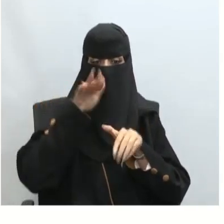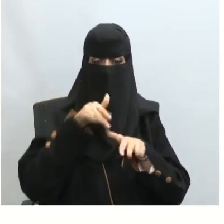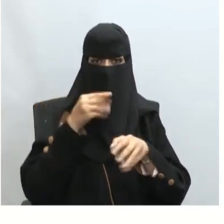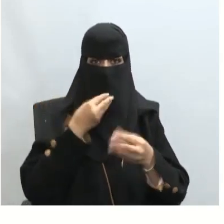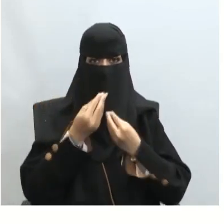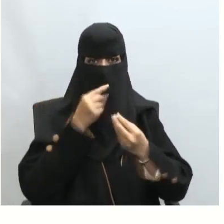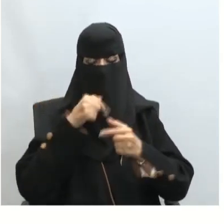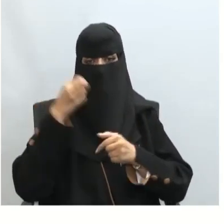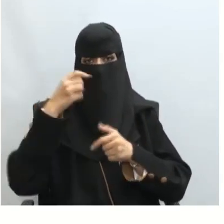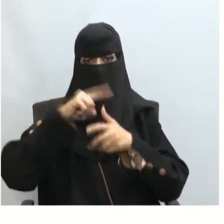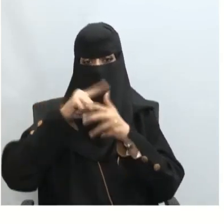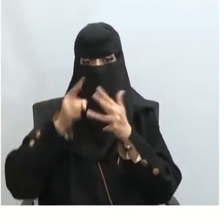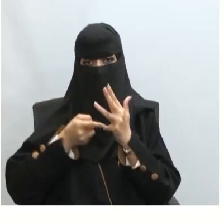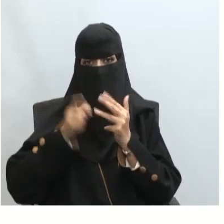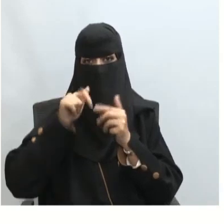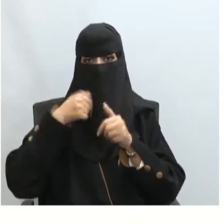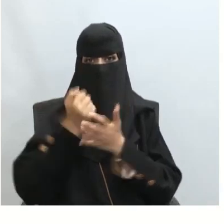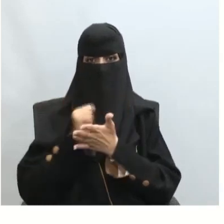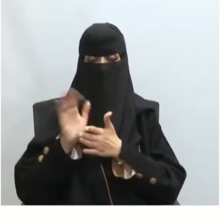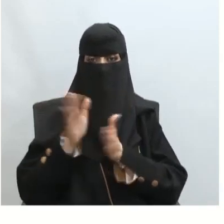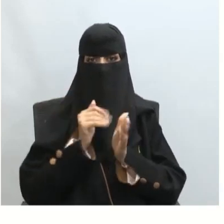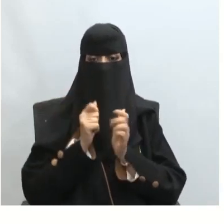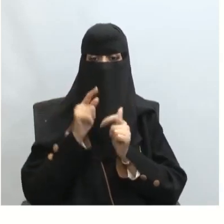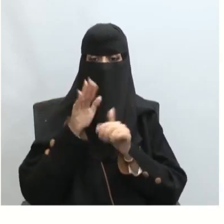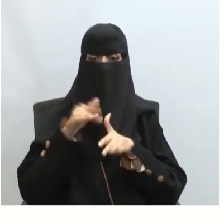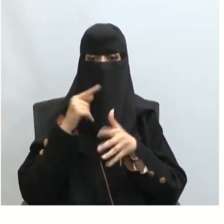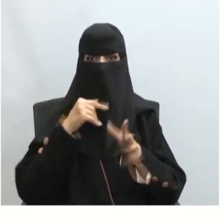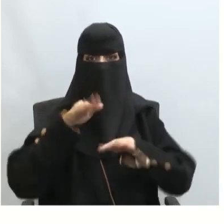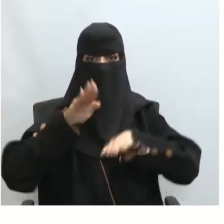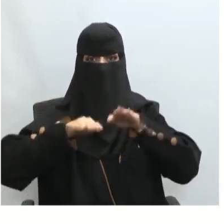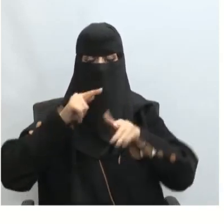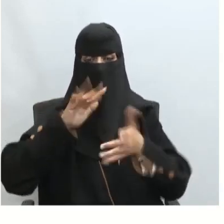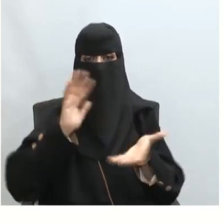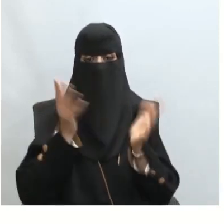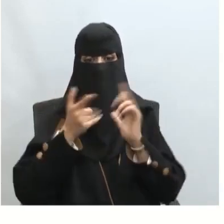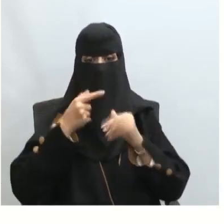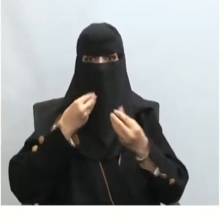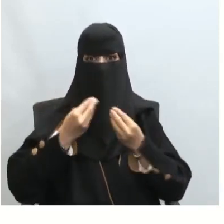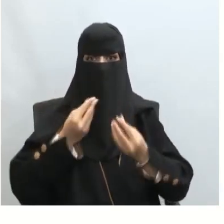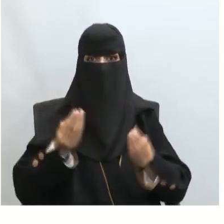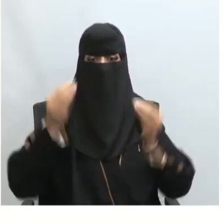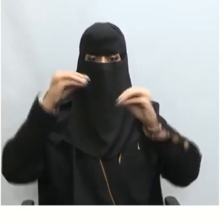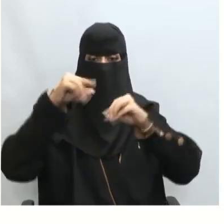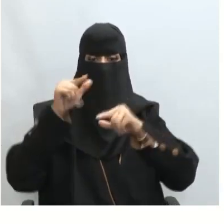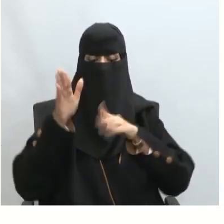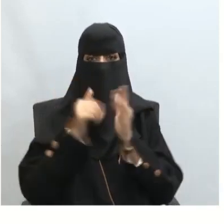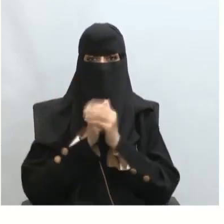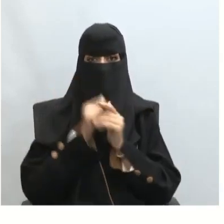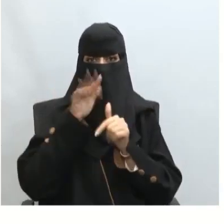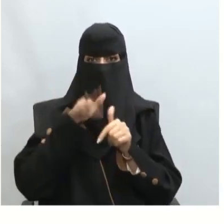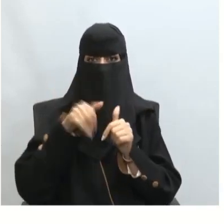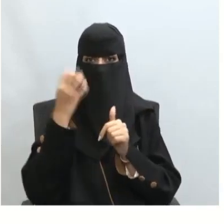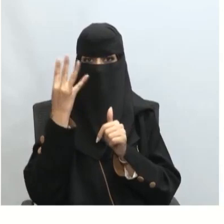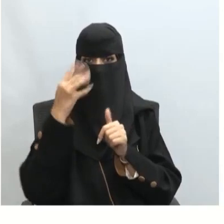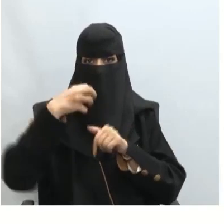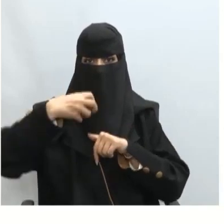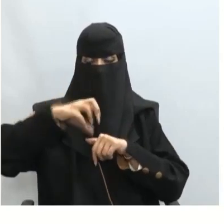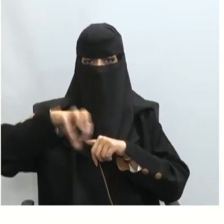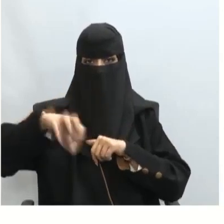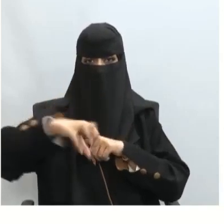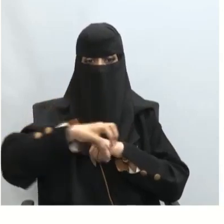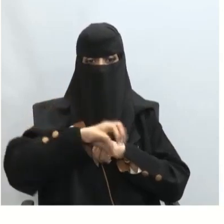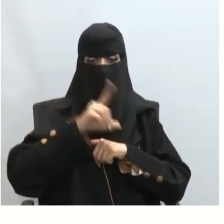التفاعلات الثلاثه للحذف المعادلات العامه لتفاعلات الاضافه اربعه انواع